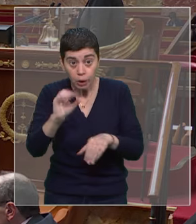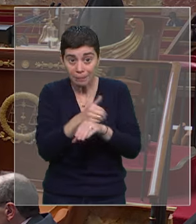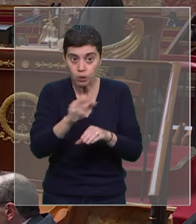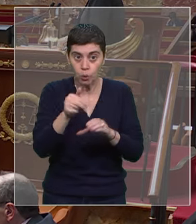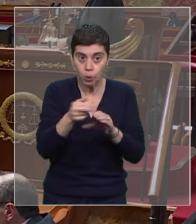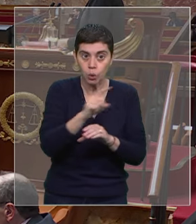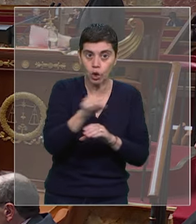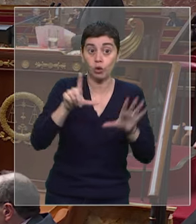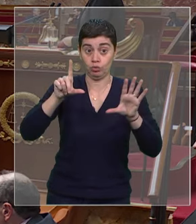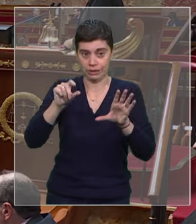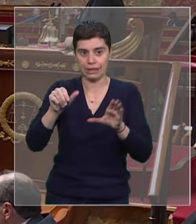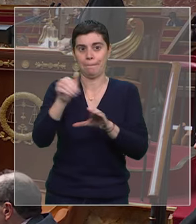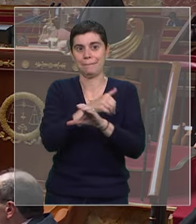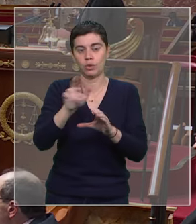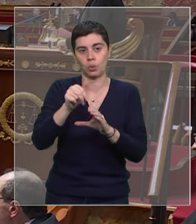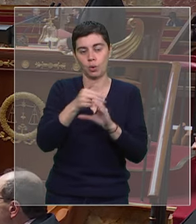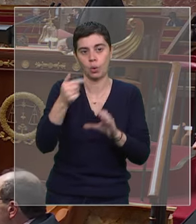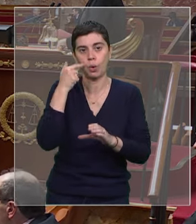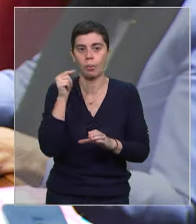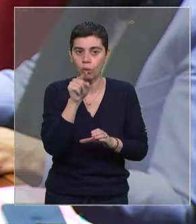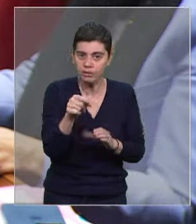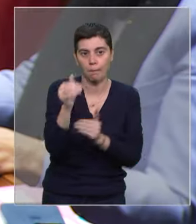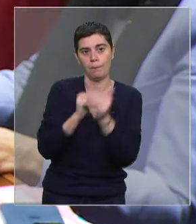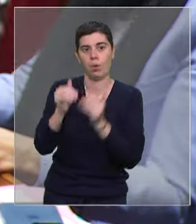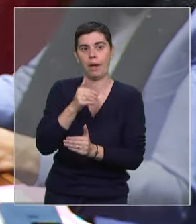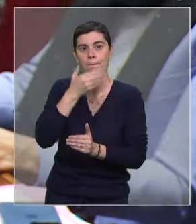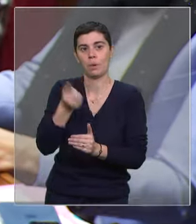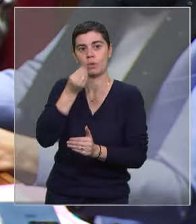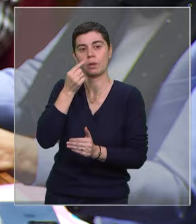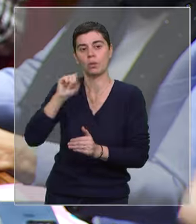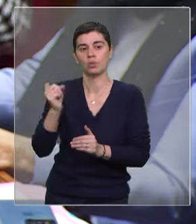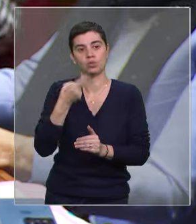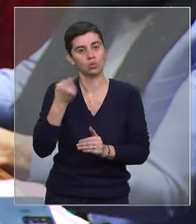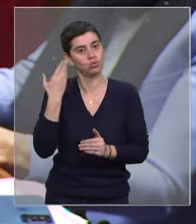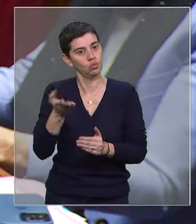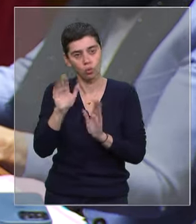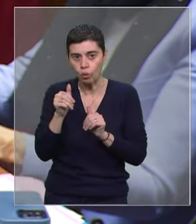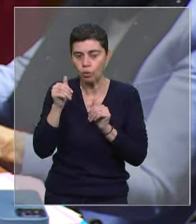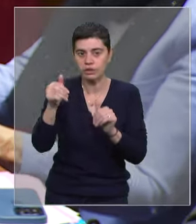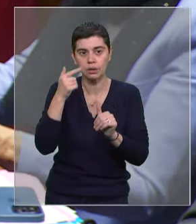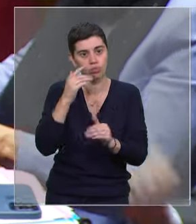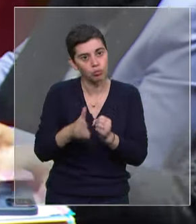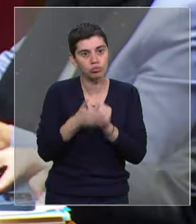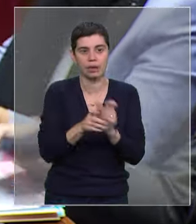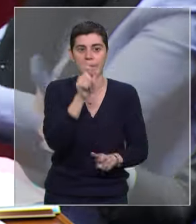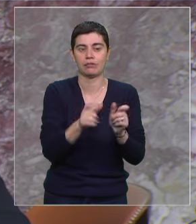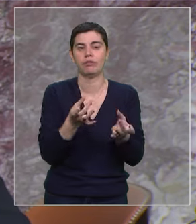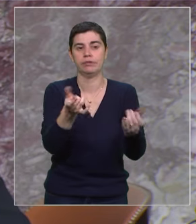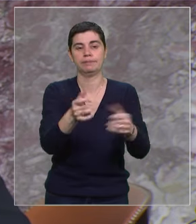mais 70 millions d'euros qui existeront pour Mieux manger pour tous. Donc on continue notre engagement sur l'aide alimentaire et le soutien aux plus vulnérables. Je vous remercie.